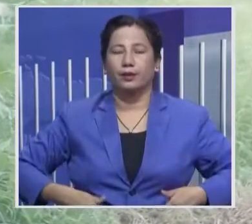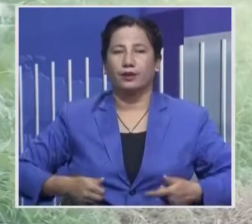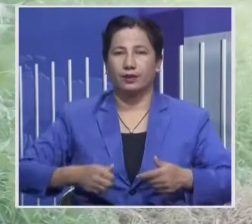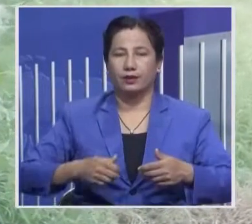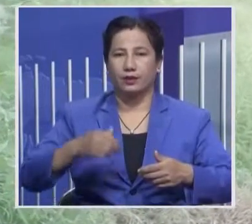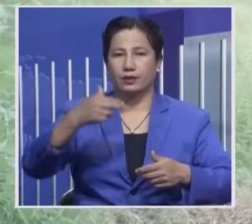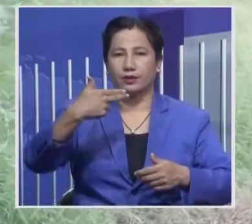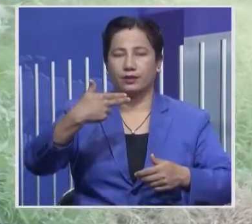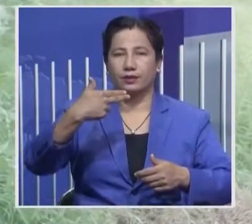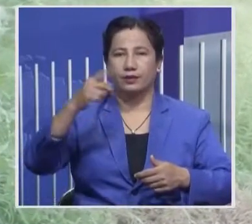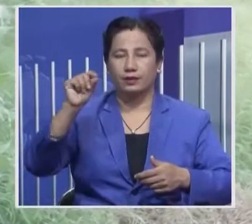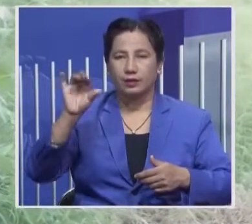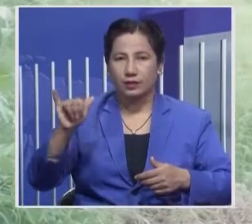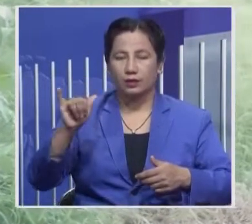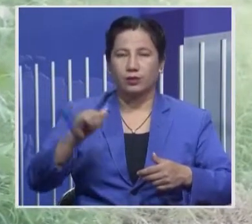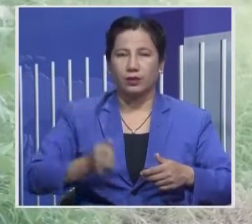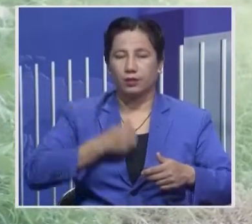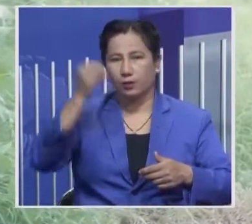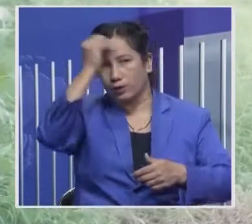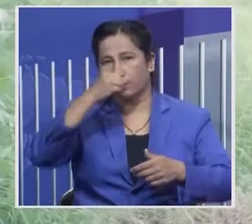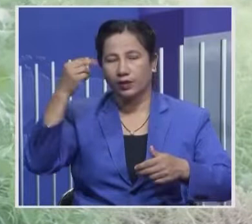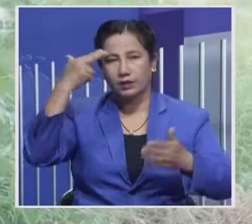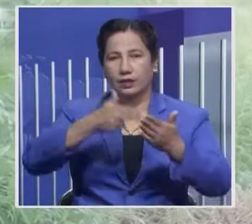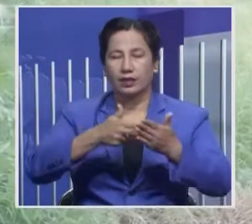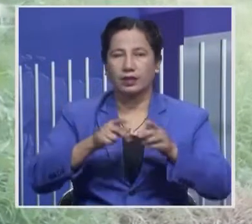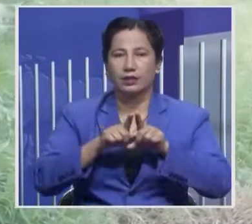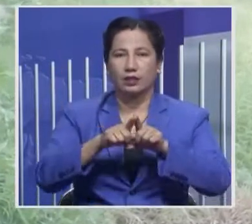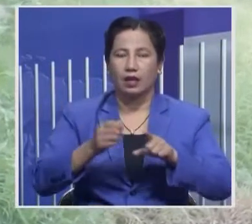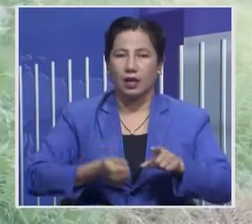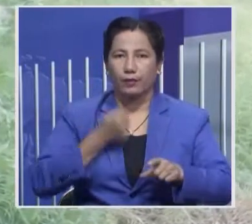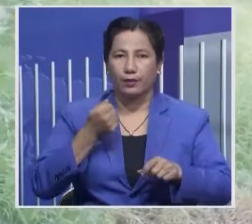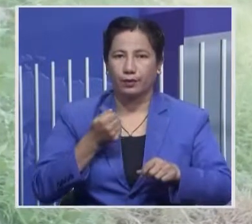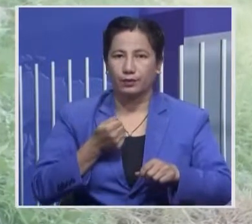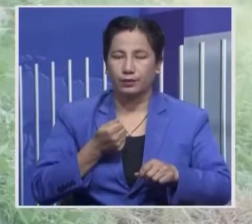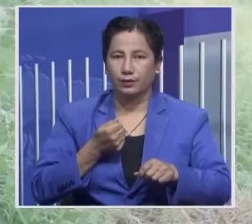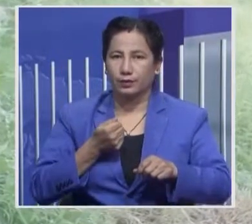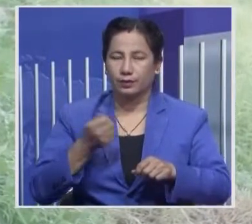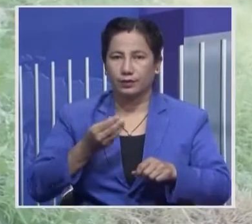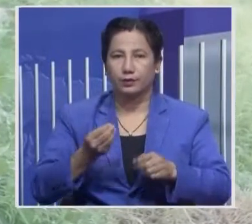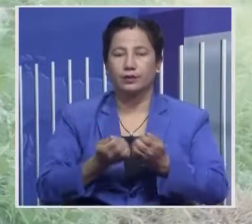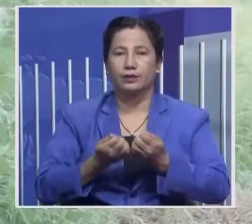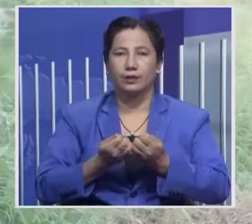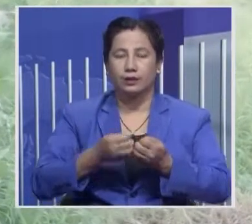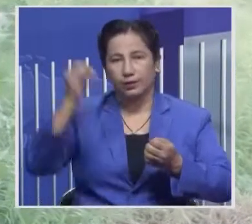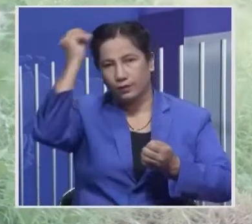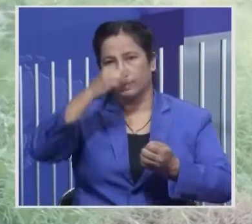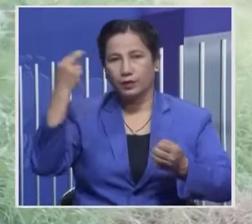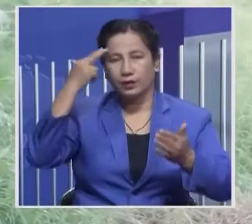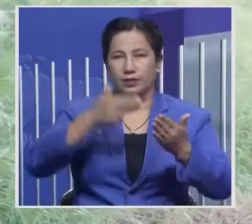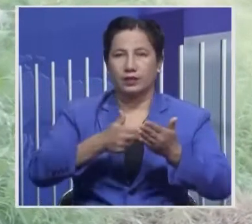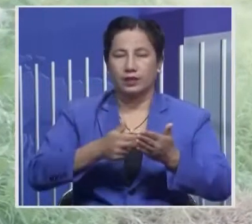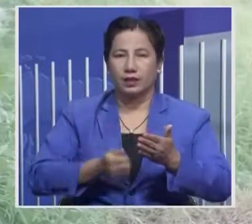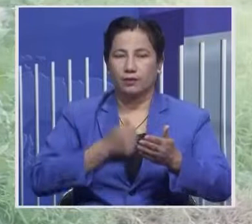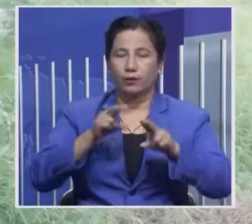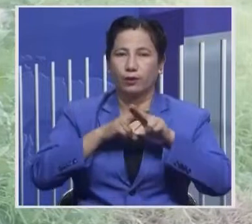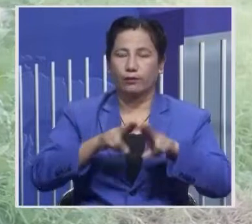चाट पर्व में अपन पहचान सहित के अपनी कहे बर पहचान के सहित के अपन